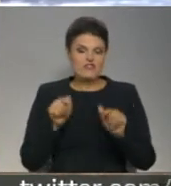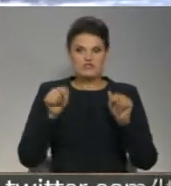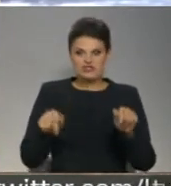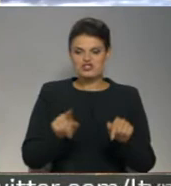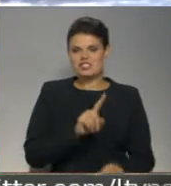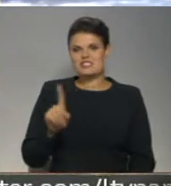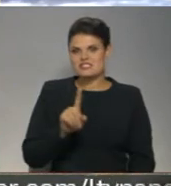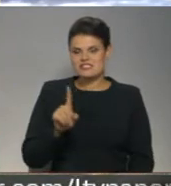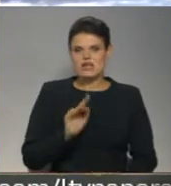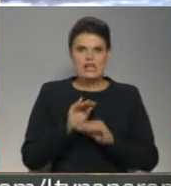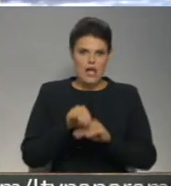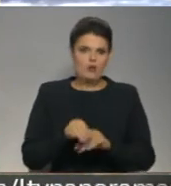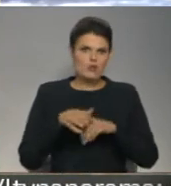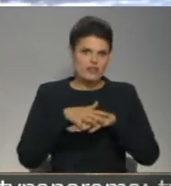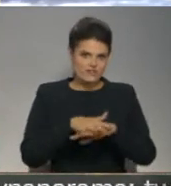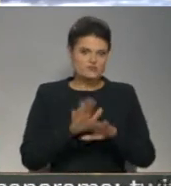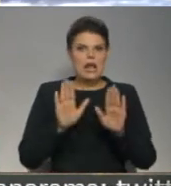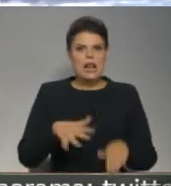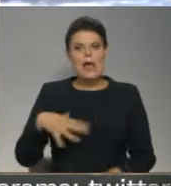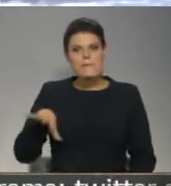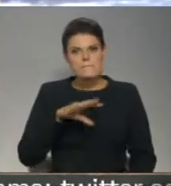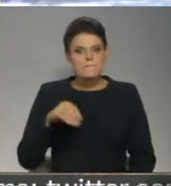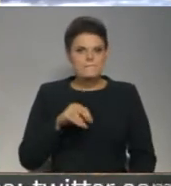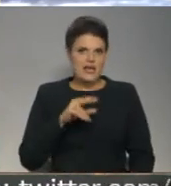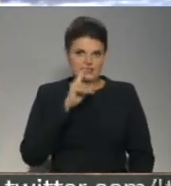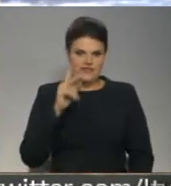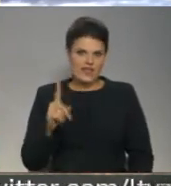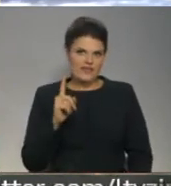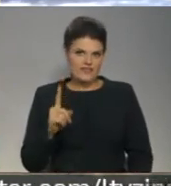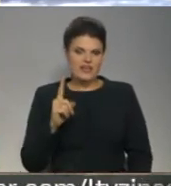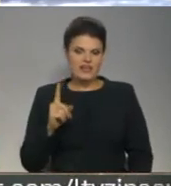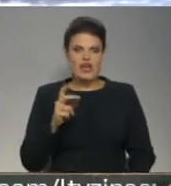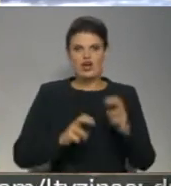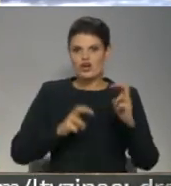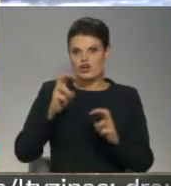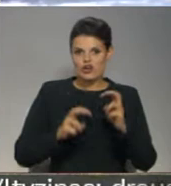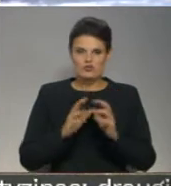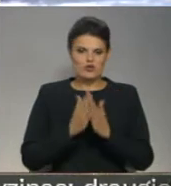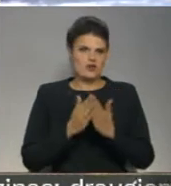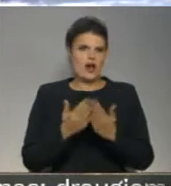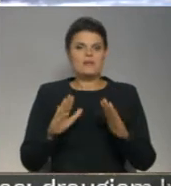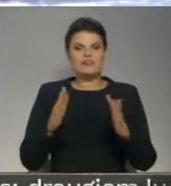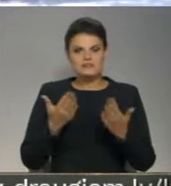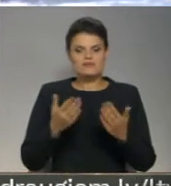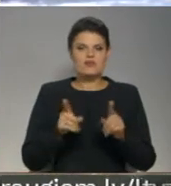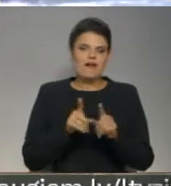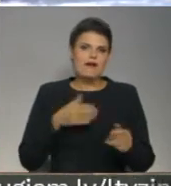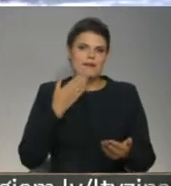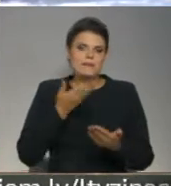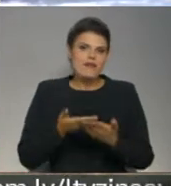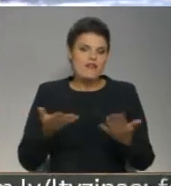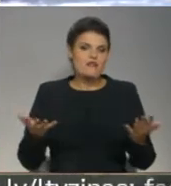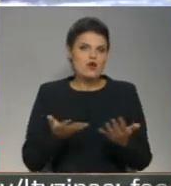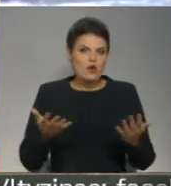ir ieguldījumi infrastruktūrā, lai mēs ne tikai ražot buklets, bet arī un piedāvātu kaut